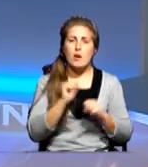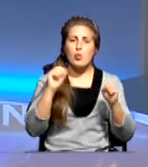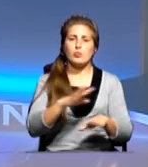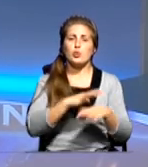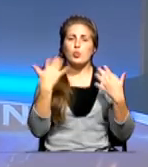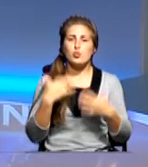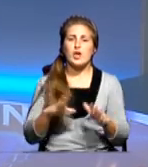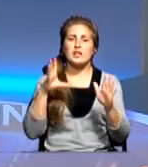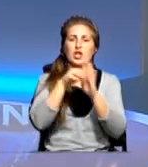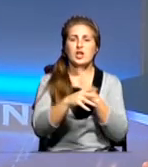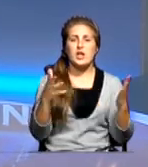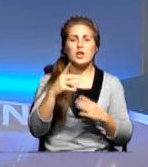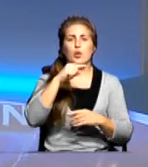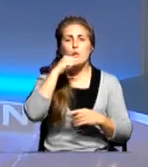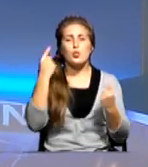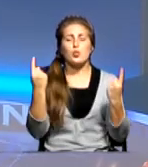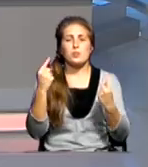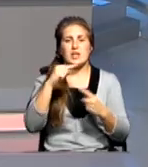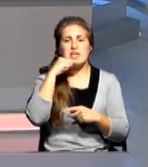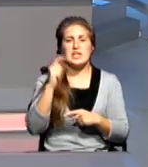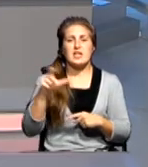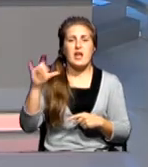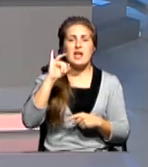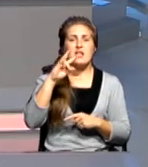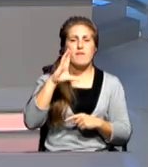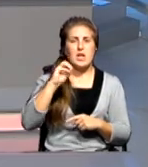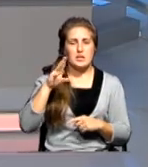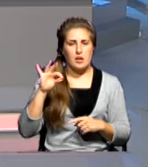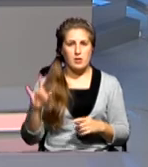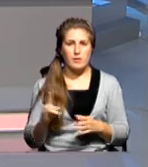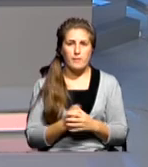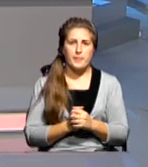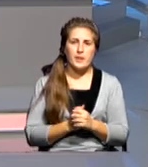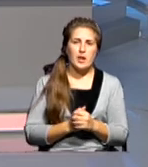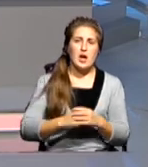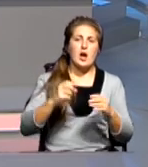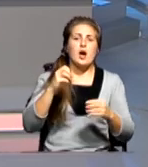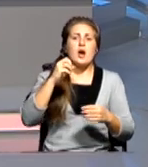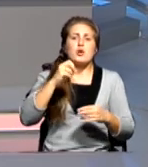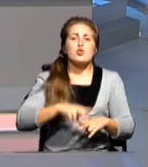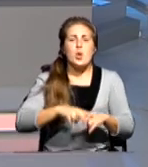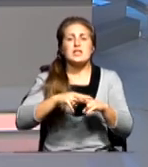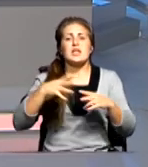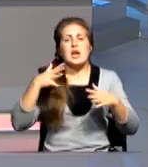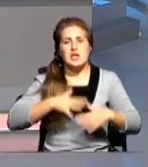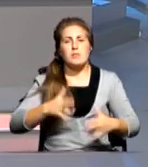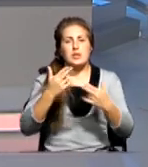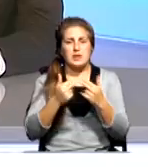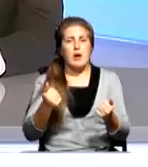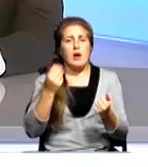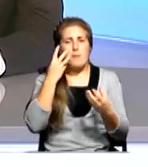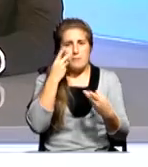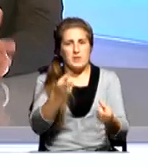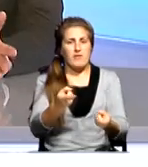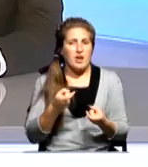зашли какие-то крупные российские инвесторы сюда столицы крыма конечно привлекательно потому что крым